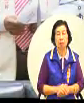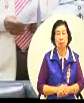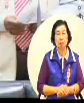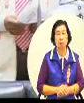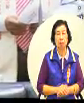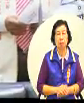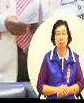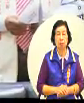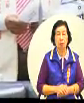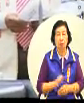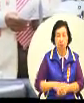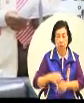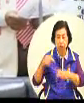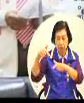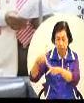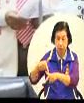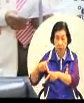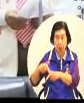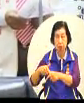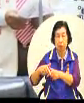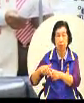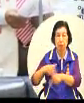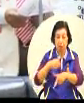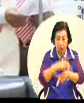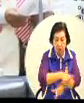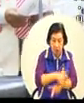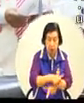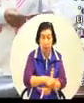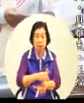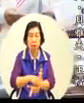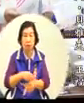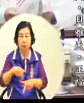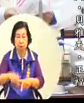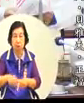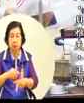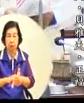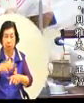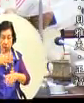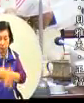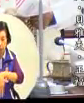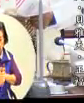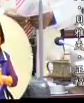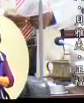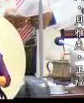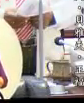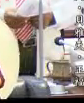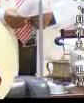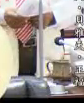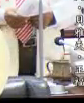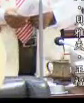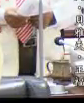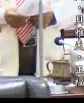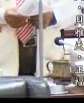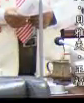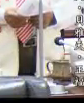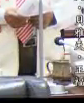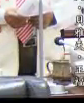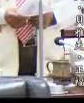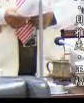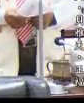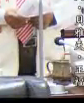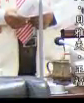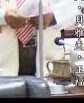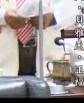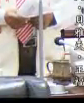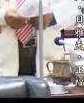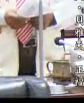个南水局这一边，他们是希望在地方召开说明会，然后做这一个相关的监测之前取得地方的